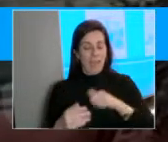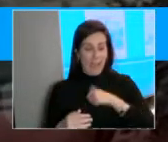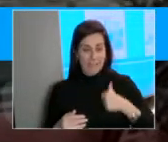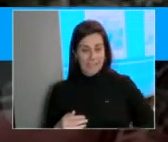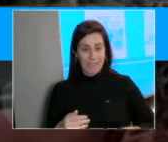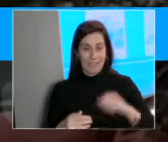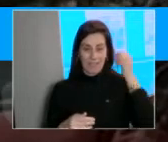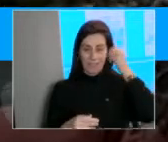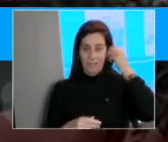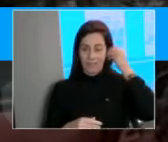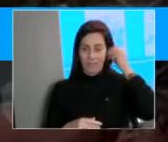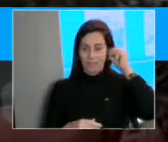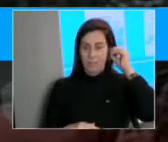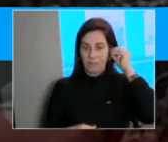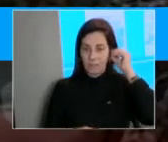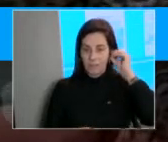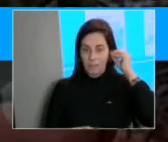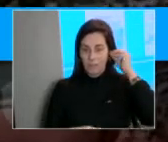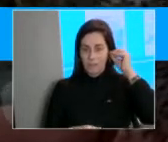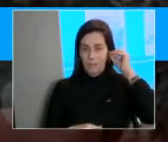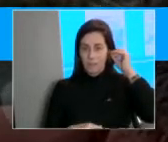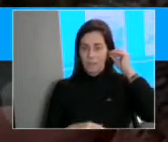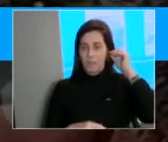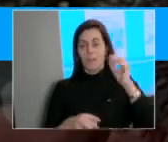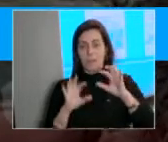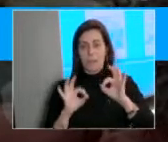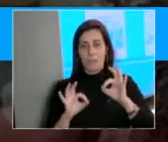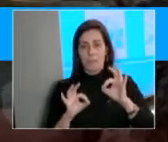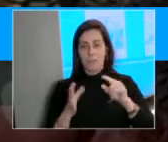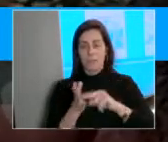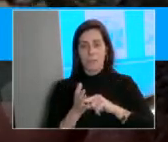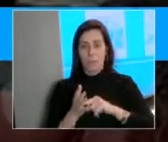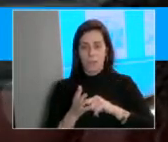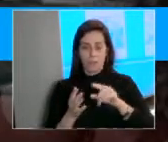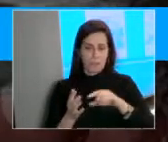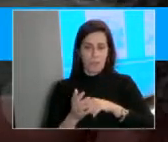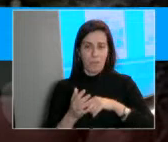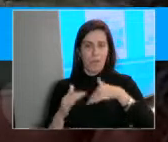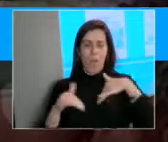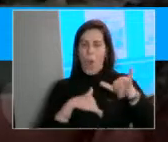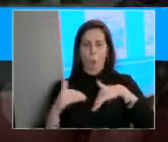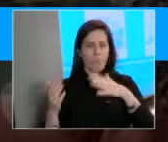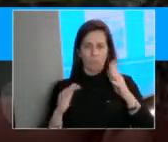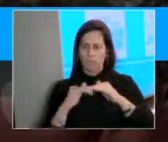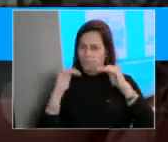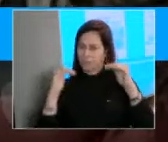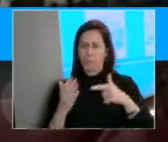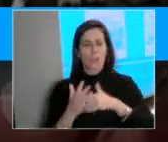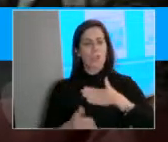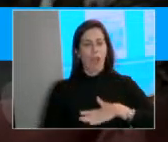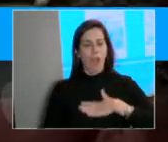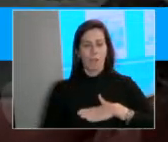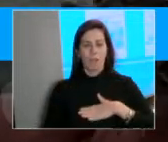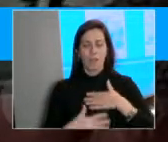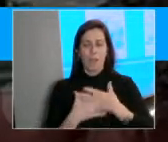ננסה להשוות את זה קצת לישראל, אז זה בערך כמו ראש השנה שלנו, בואכה יום כיפור, זאת אומרת, מבחינת הרחובות, התנועה והדברים האלו.